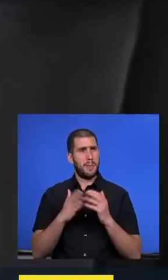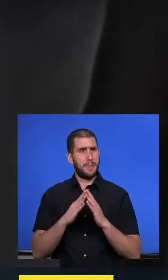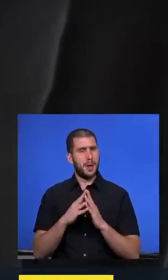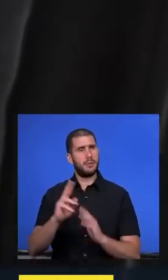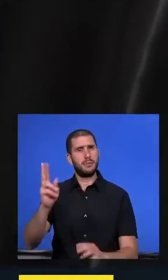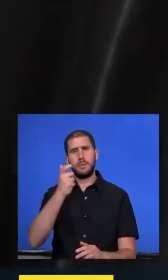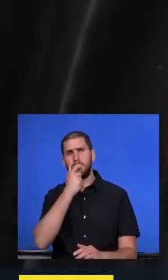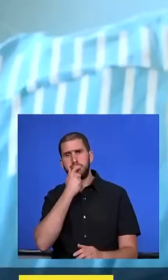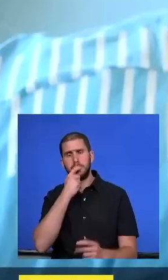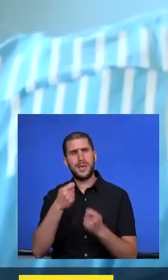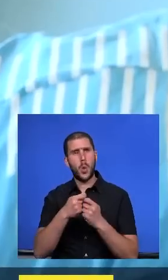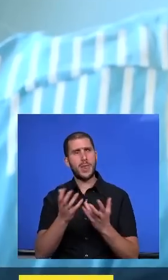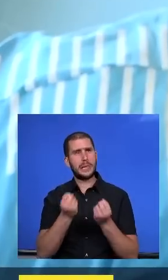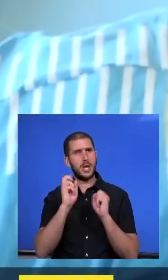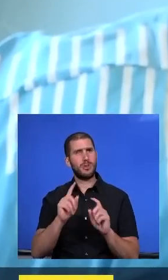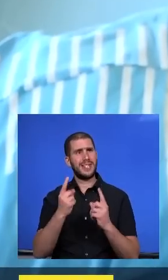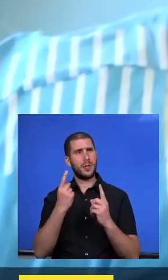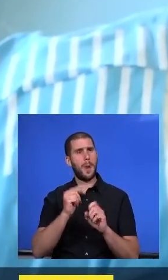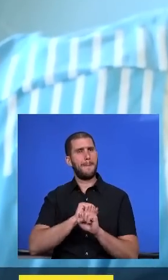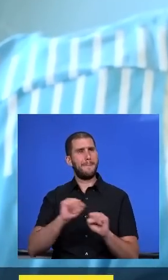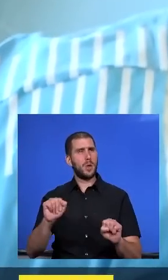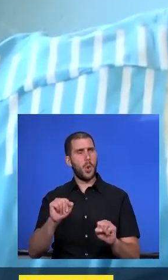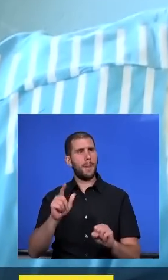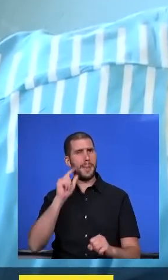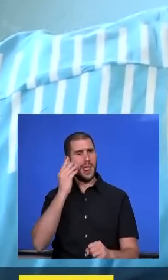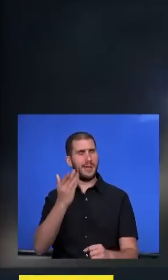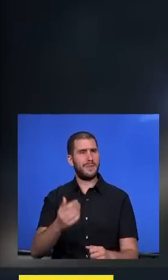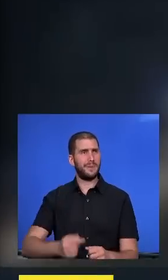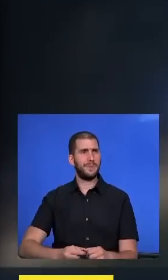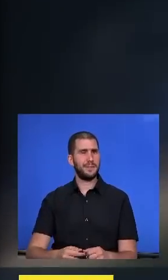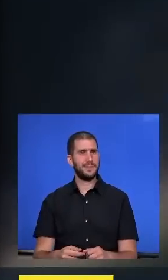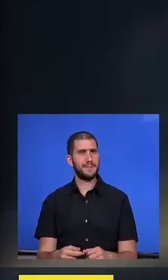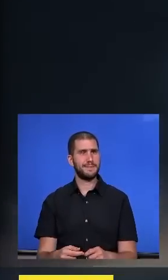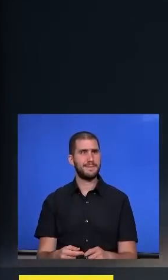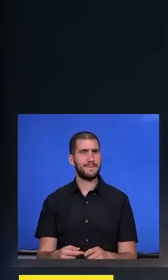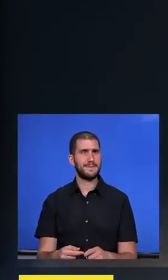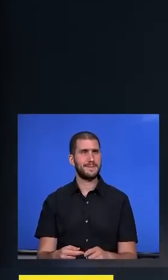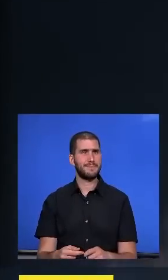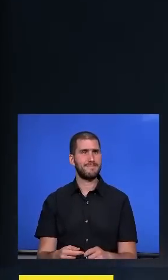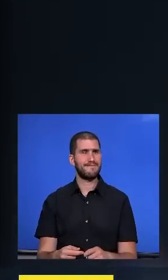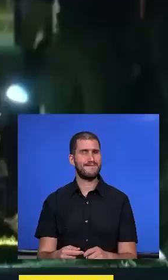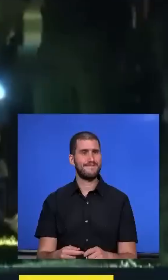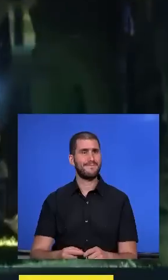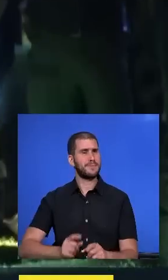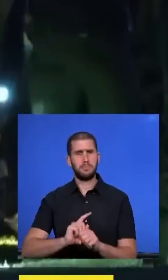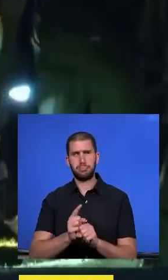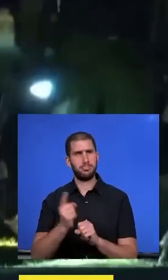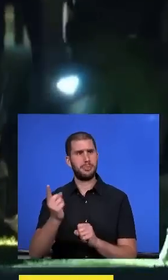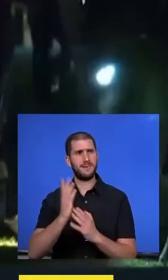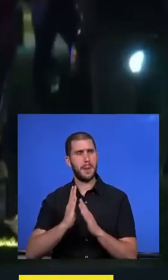מייחוד הצלה, שיש אירוע פחה כנראה בתל אביב. תוך כמה שניות